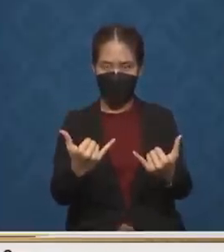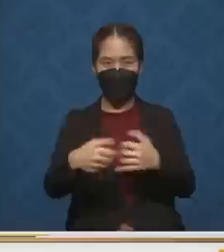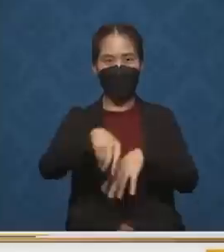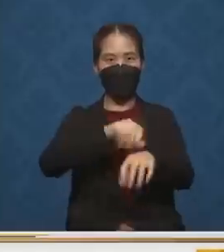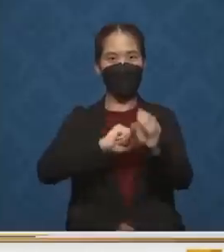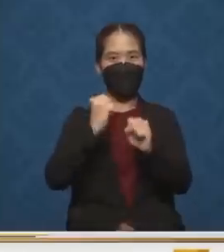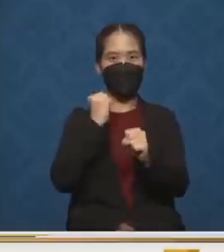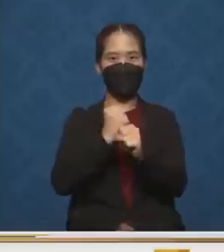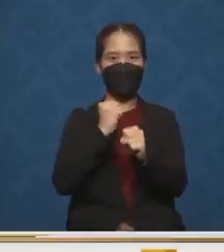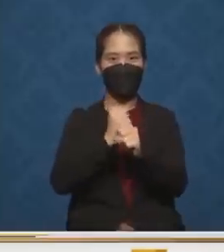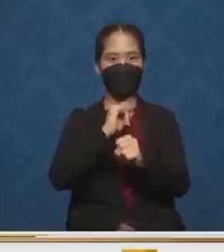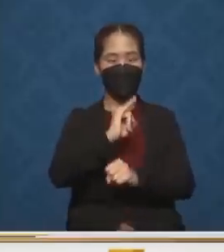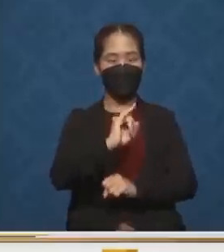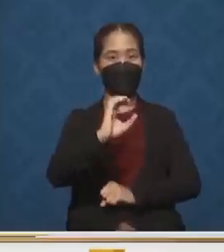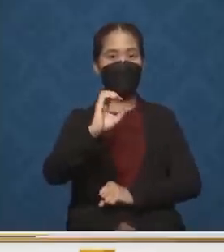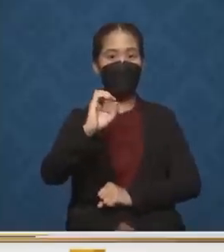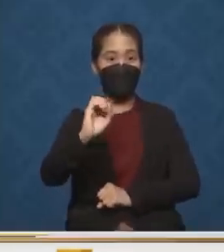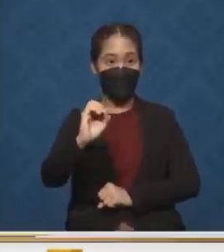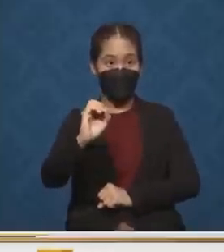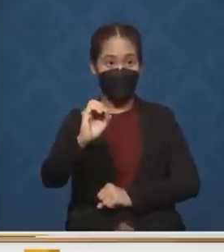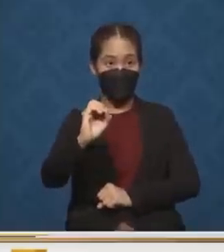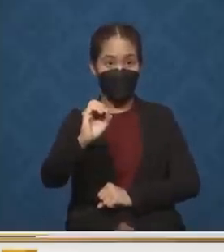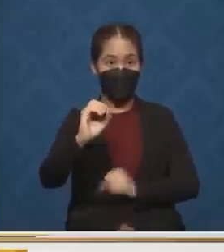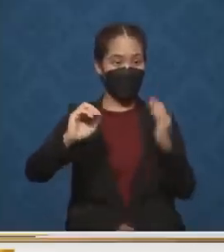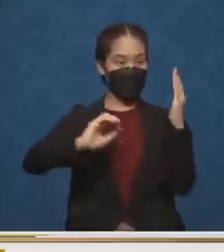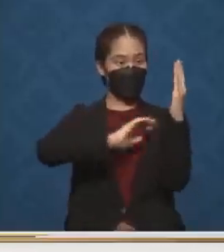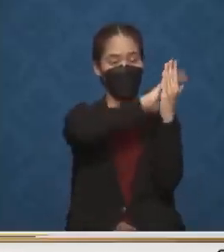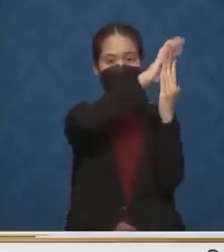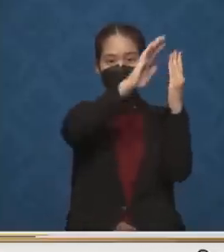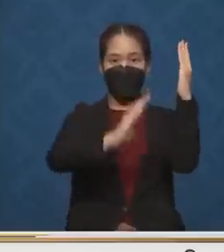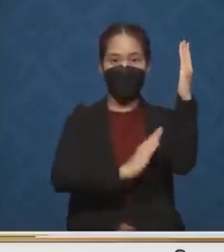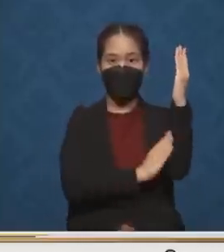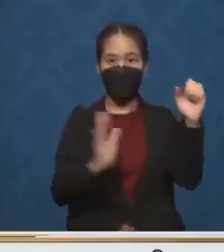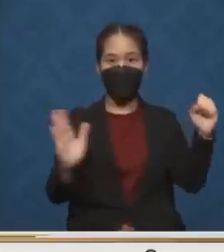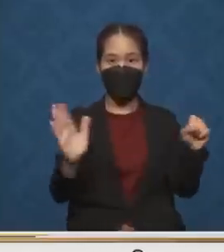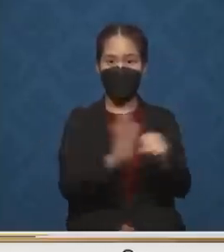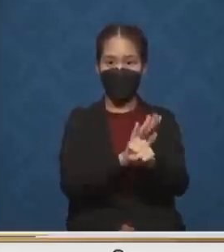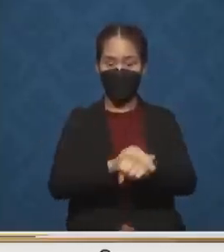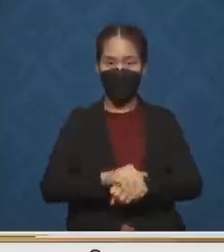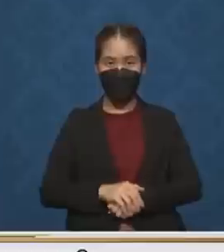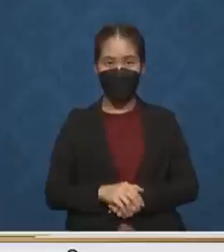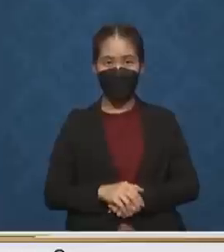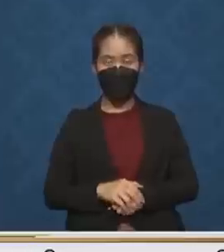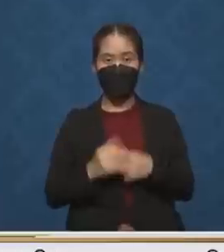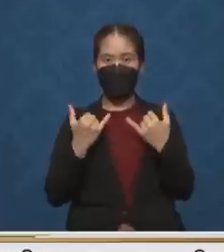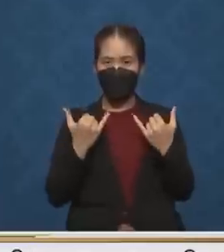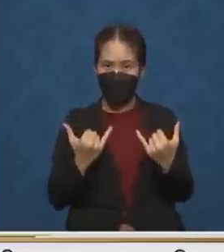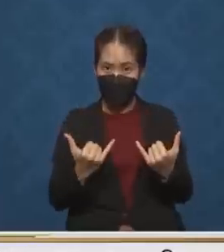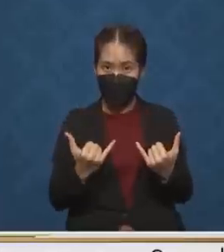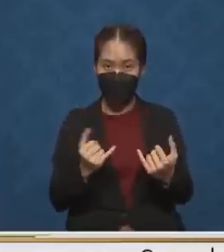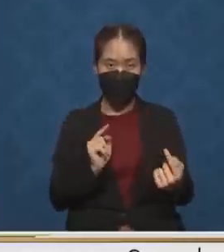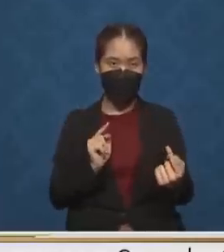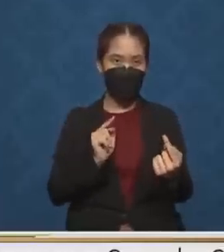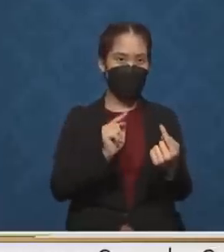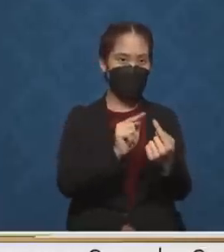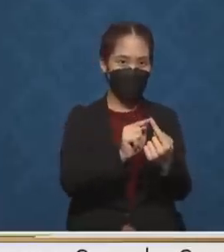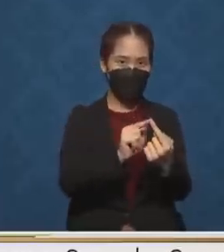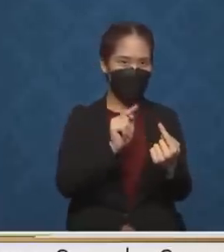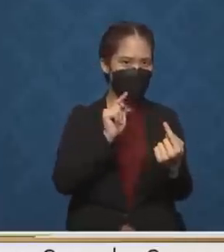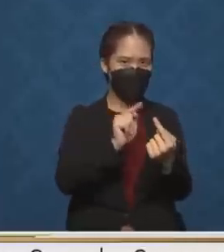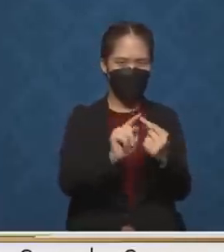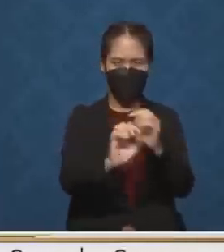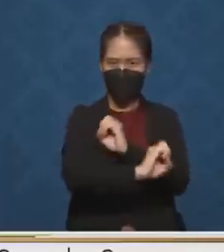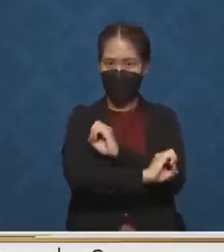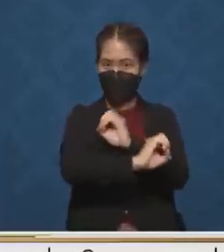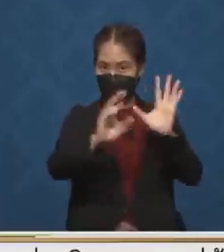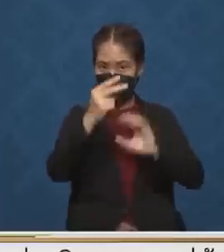ารพรรกิจ I.O.กินรบประเทศไดอย่ไรครับนี่มันมาถึงจุดสุดยอดจุดหักมุมจุดหัว